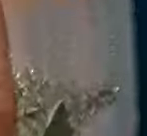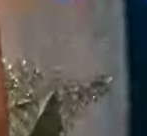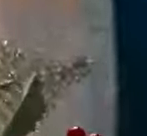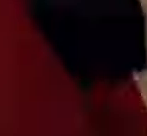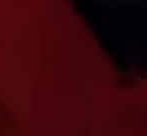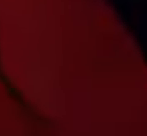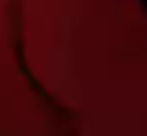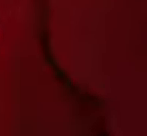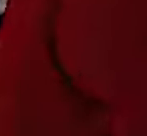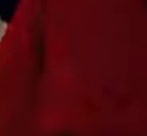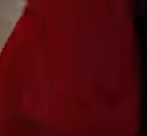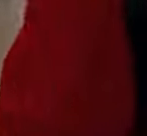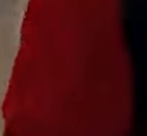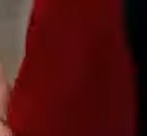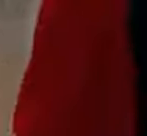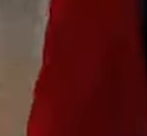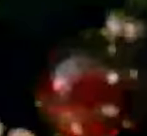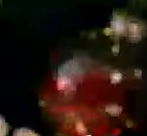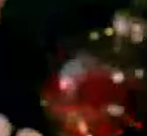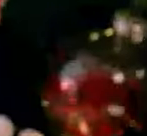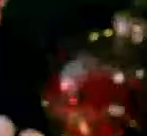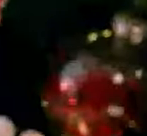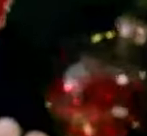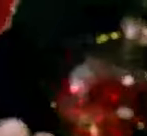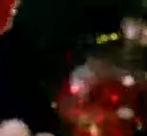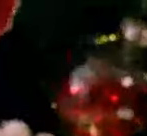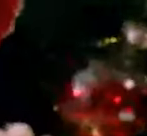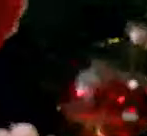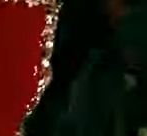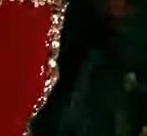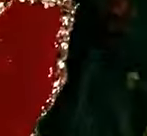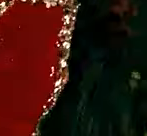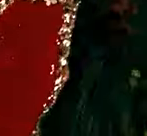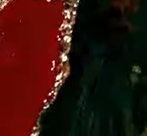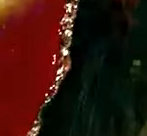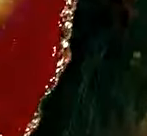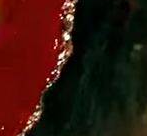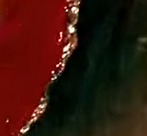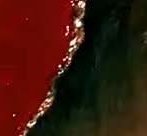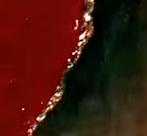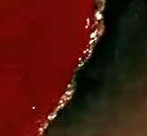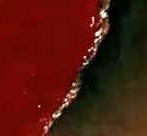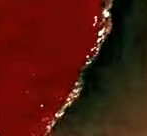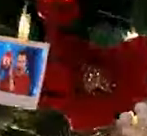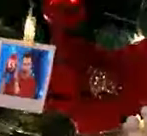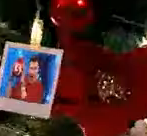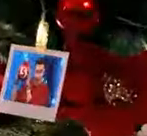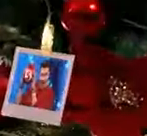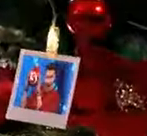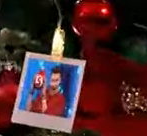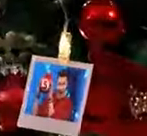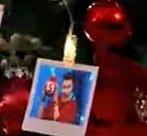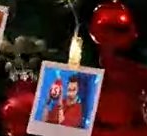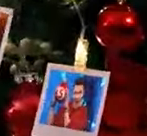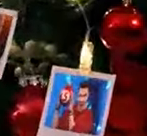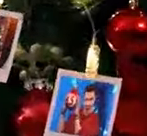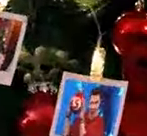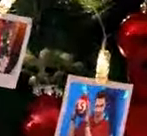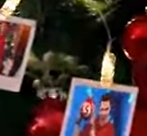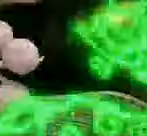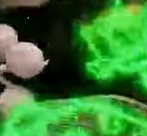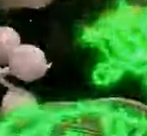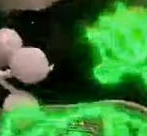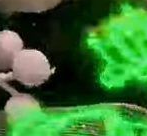Damang-dama ang sigla, umaapaw ang ligaya. Lalong feel na feel, lalong feel na